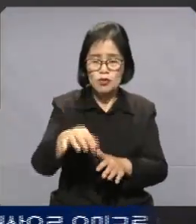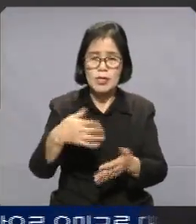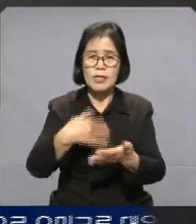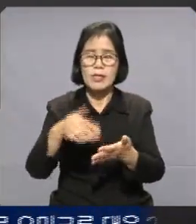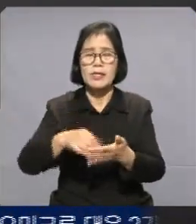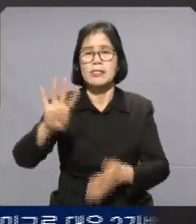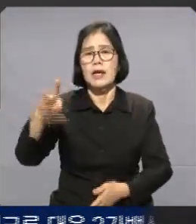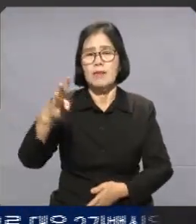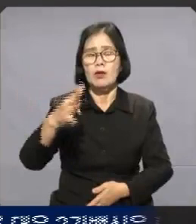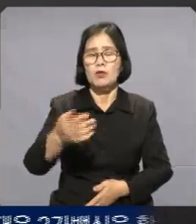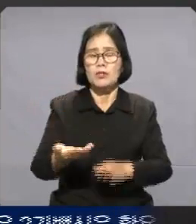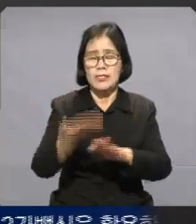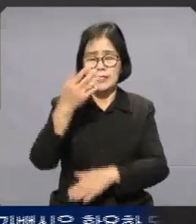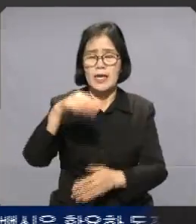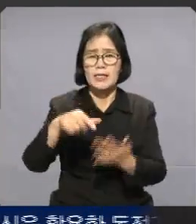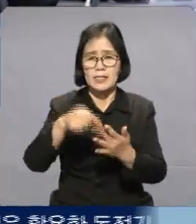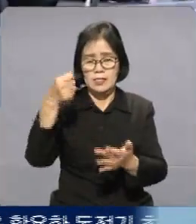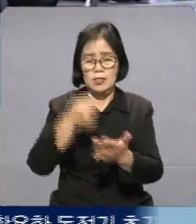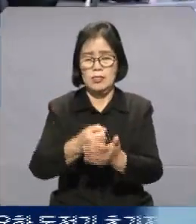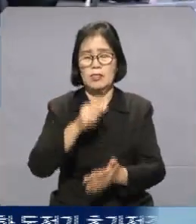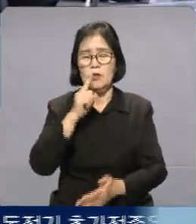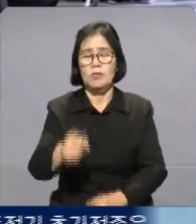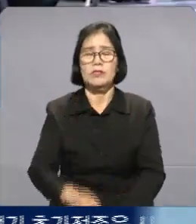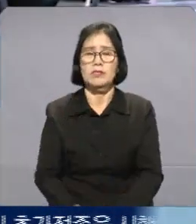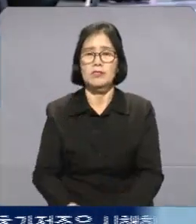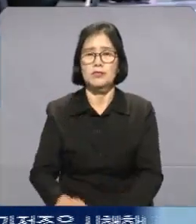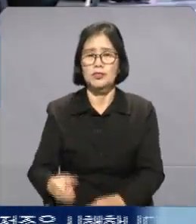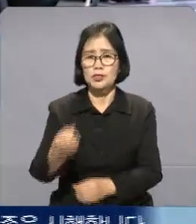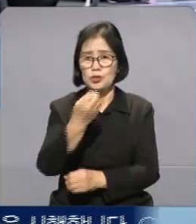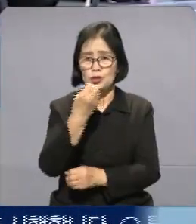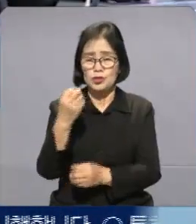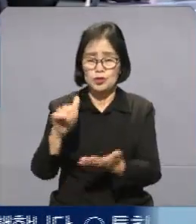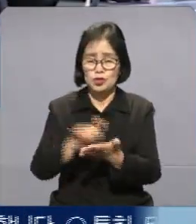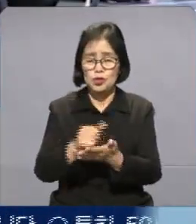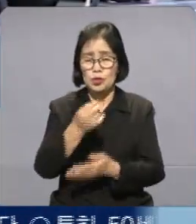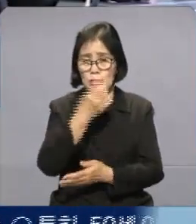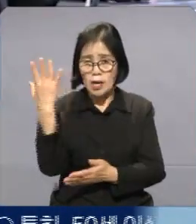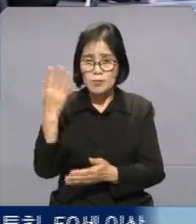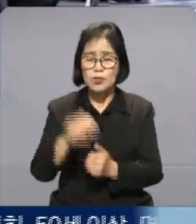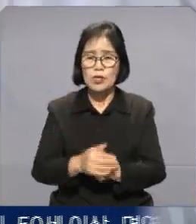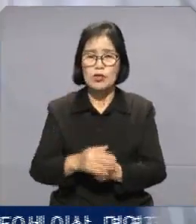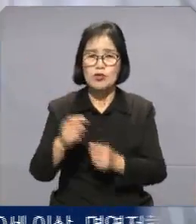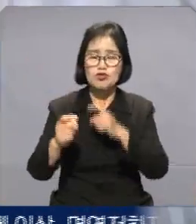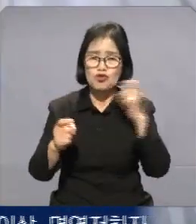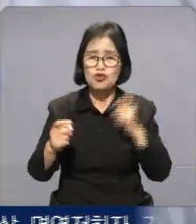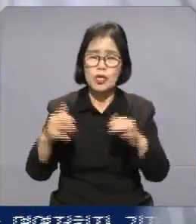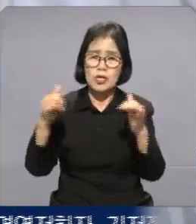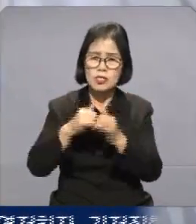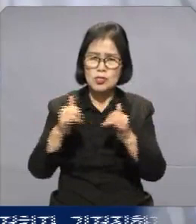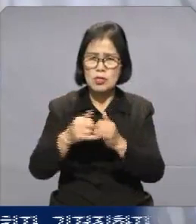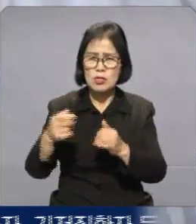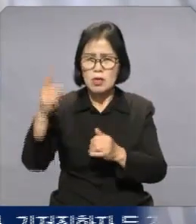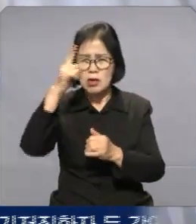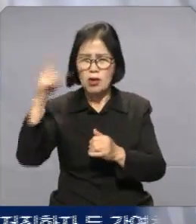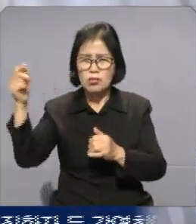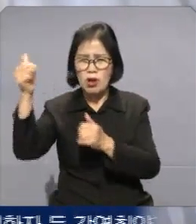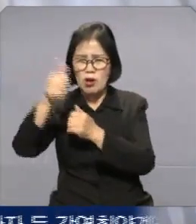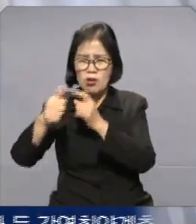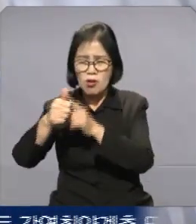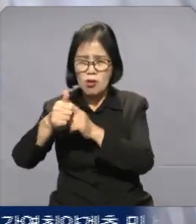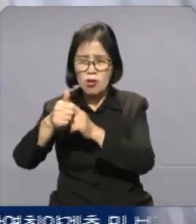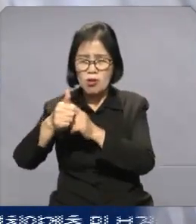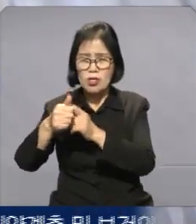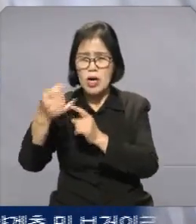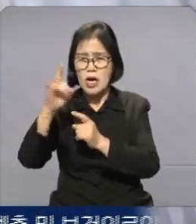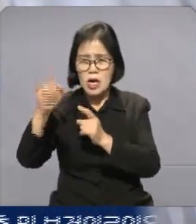400곳 이상 지정했다고 밝혔습니다. 뉴욕타임즈는 러시아군 수뇌부가 우크라이나 전쟁의 전술핵 사용 시점을